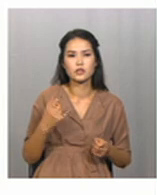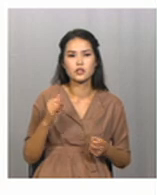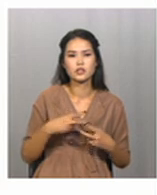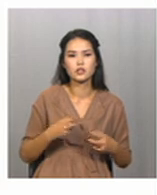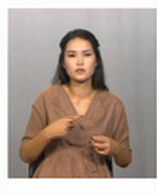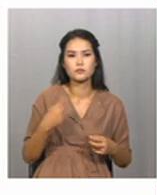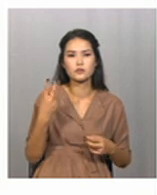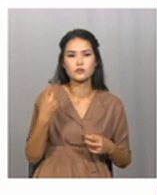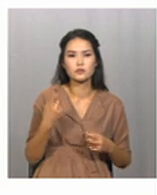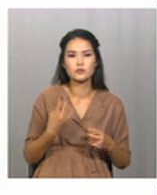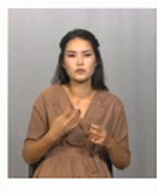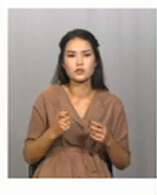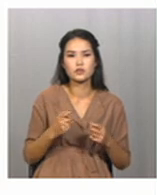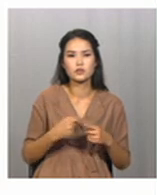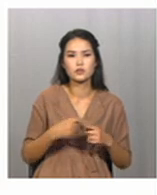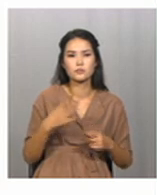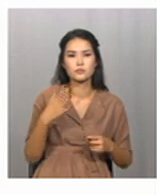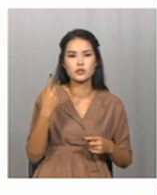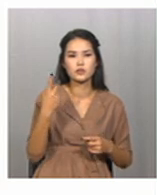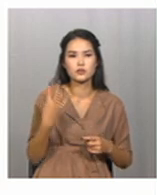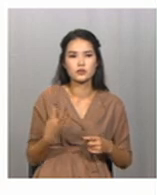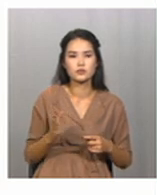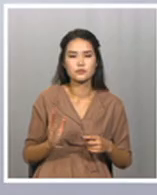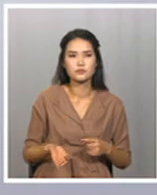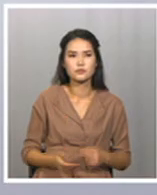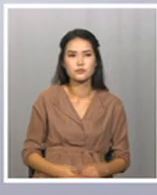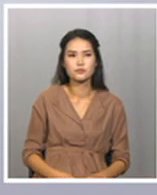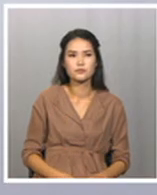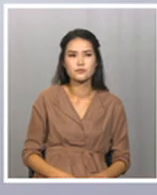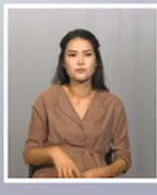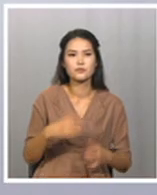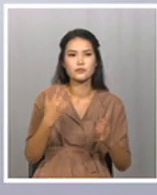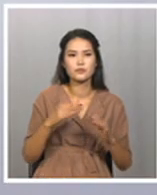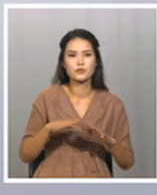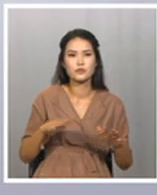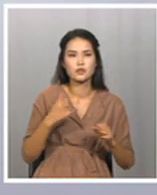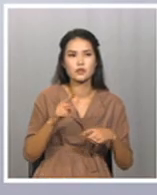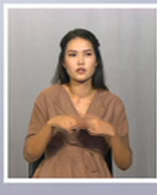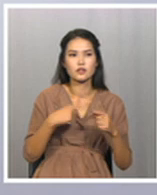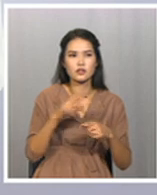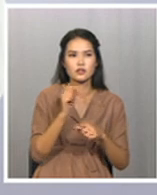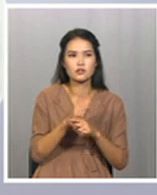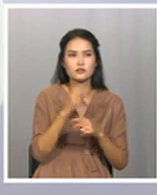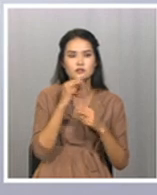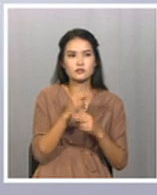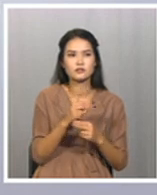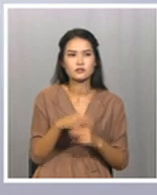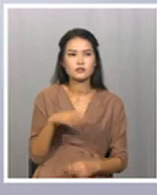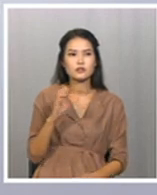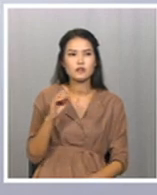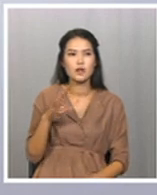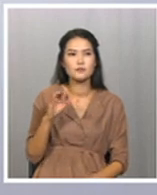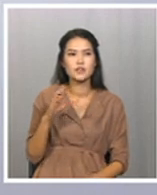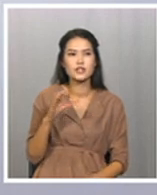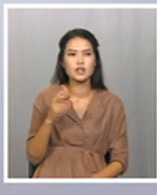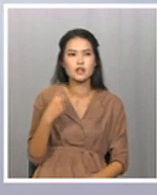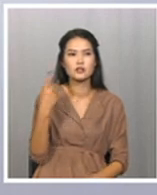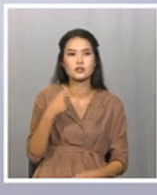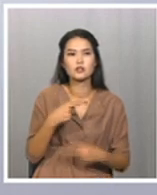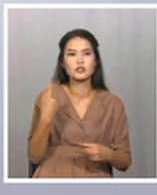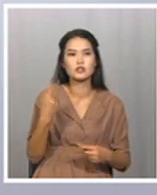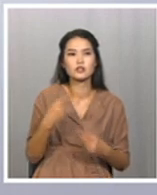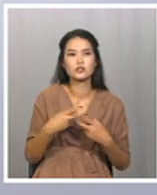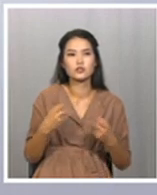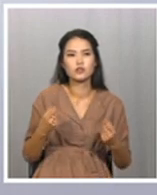минус 4-тен 1 x қосылған 5/4-тен 1. Ал енді оқушылар, мына тапсырмаға назар аударайық. Абсциссасы минус 1-ге